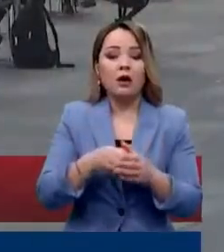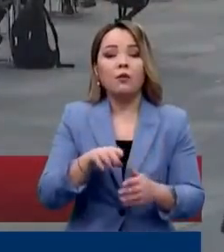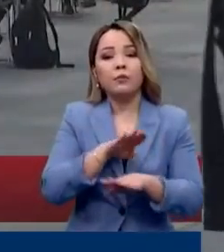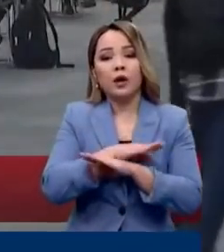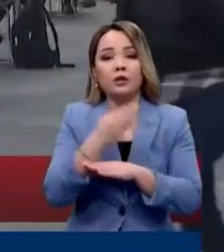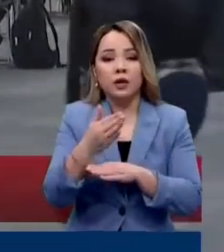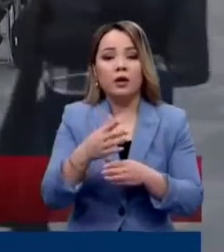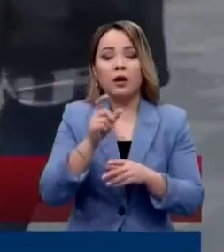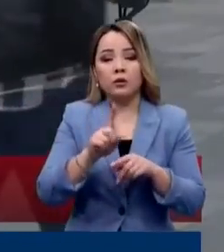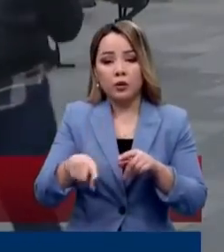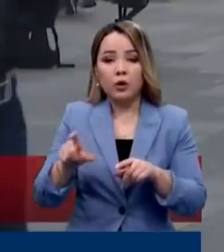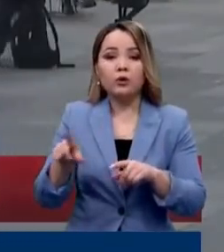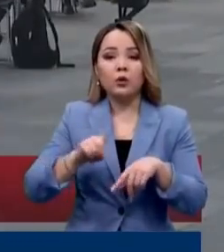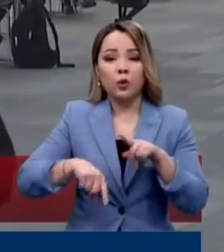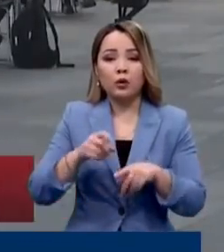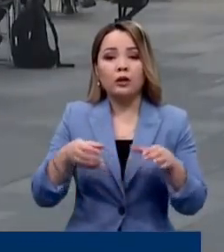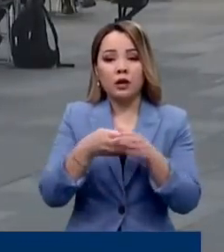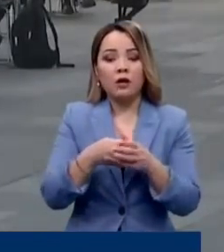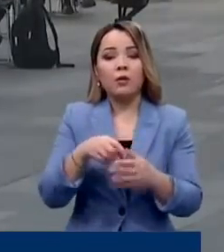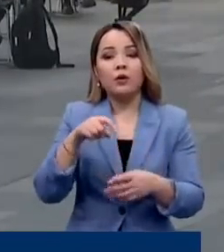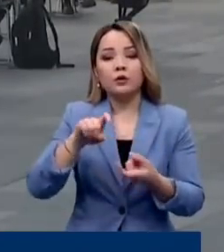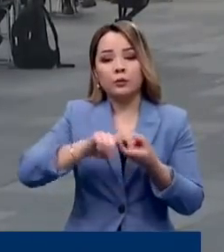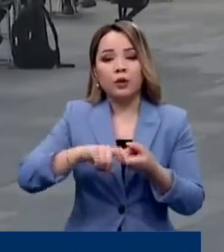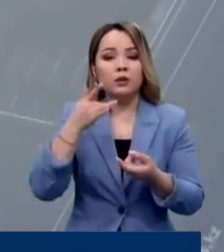тұрақты түрде байланыс ұстап отыр.